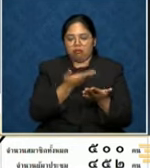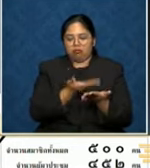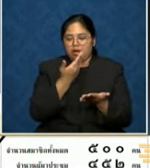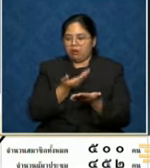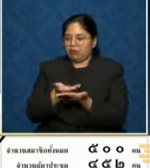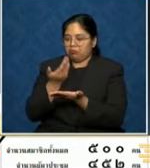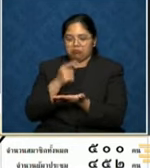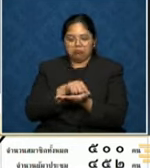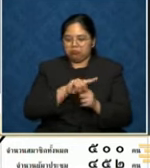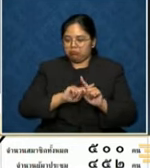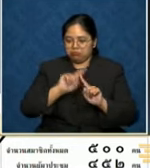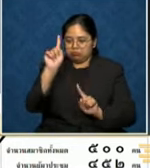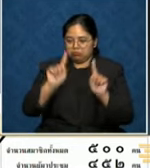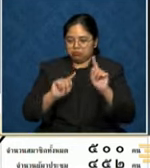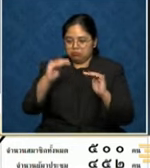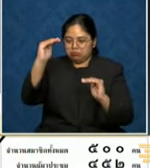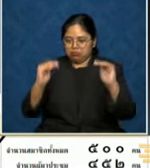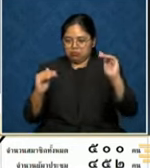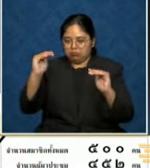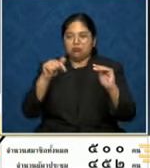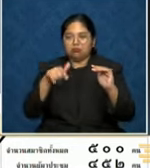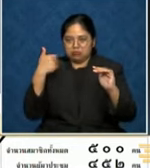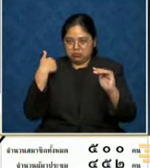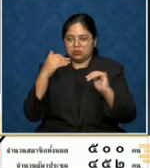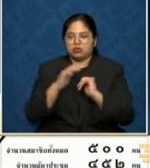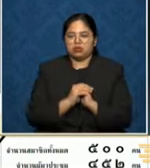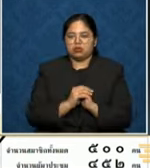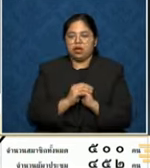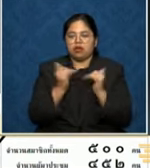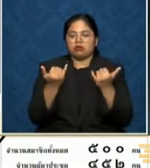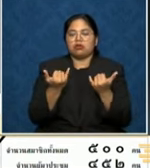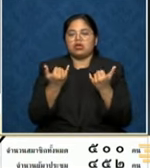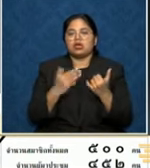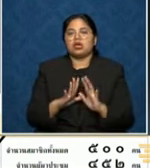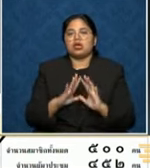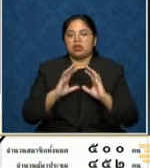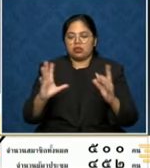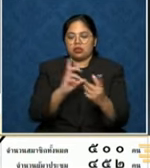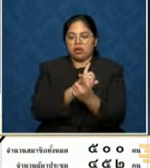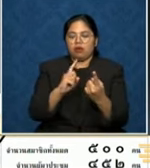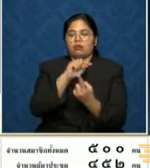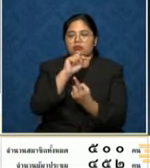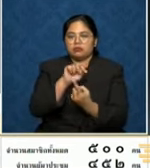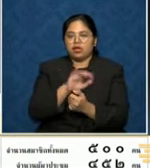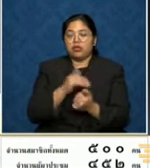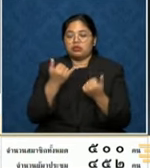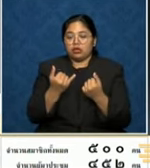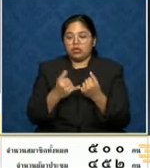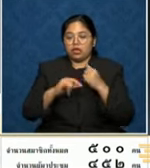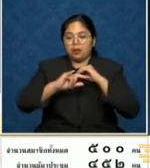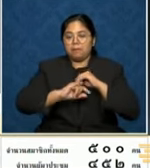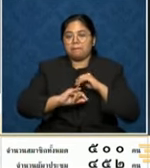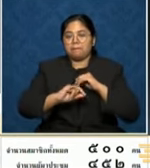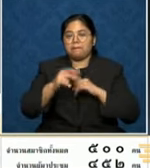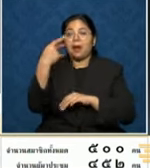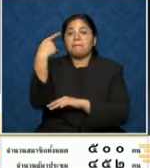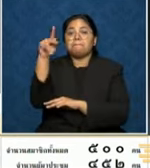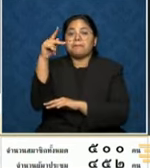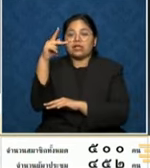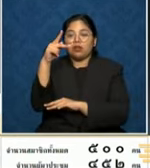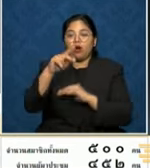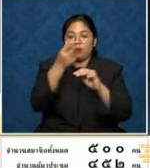ริบทของบ้านของเมืองมันเปลี่ยนไปนะครับพี่น้องเชื่อไหมครับว่าที่ดินที่อยู่หาดป่าตองหลายแปลง